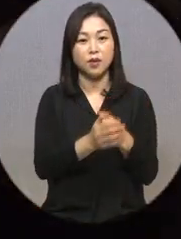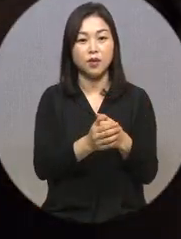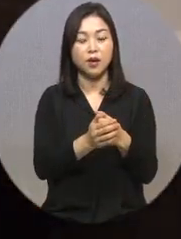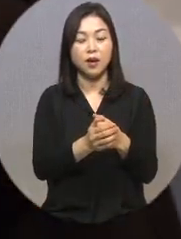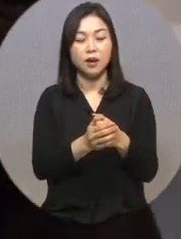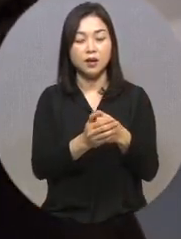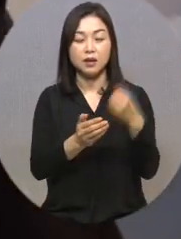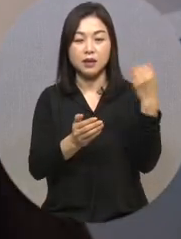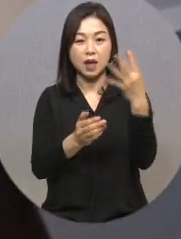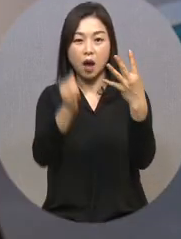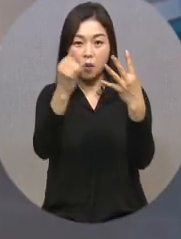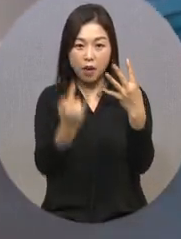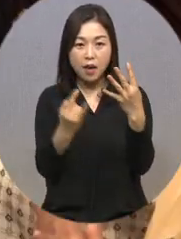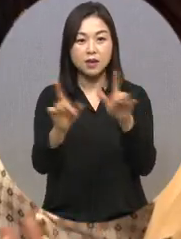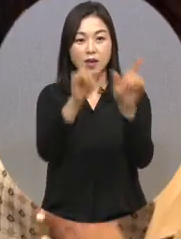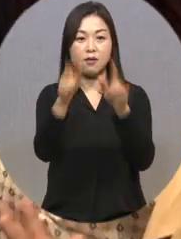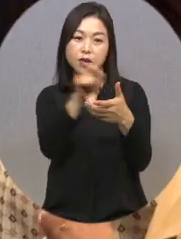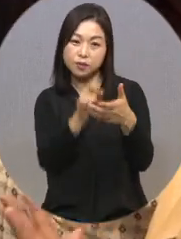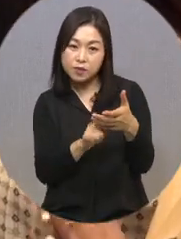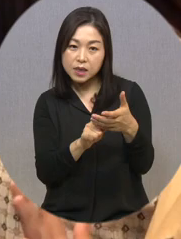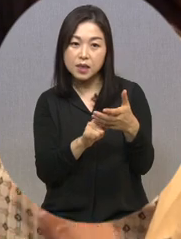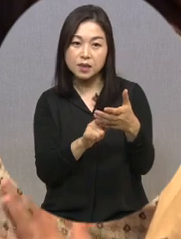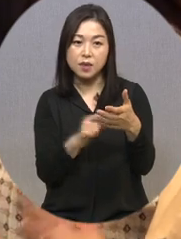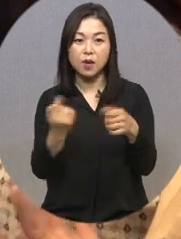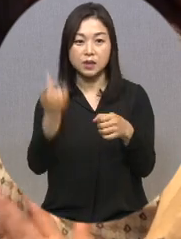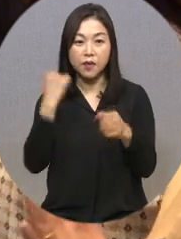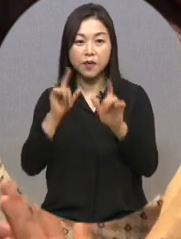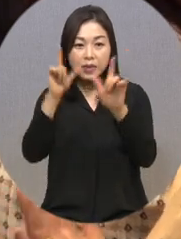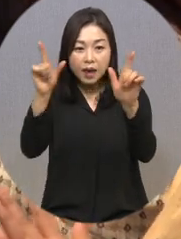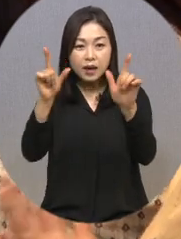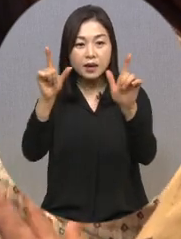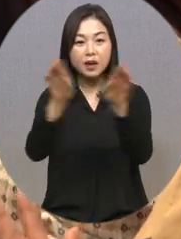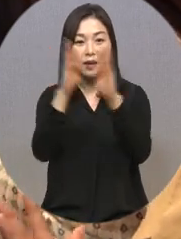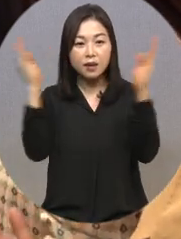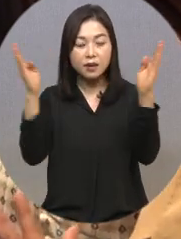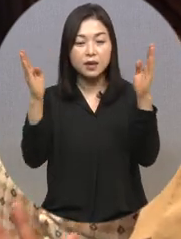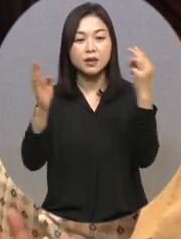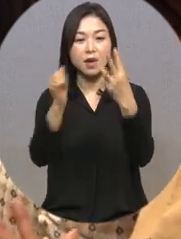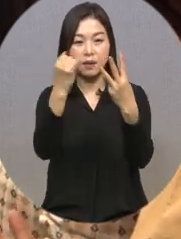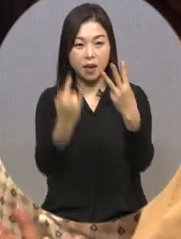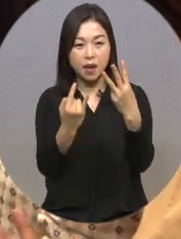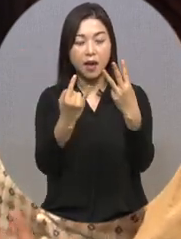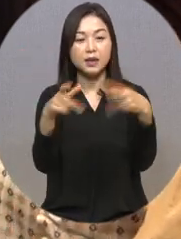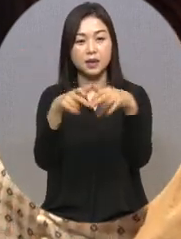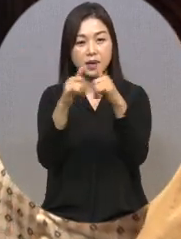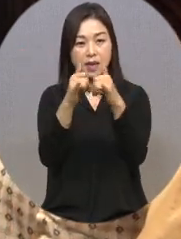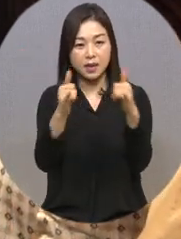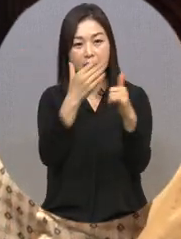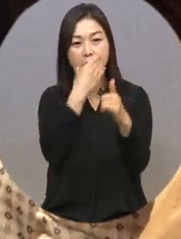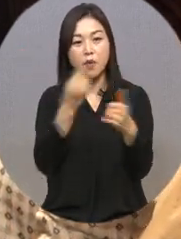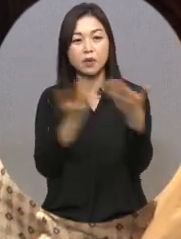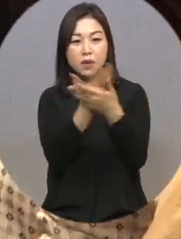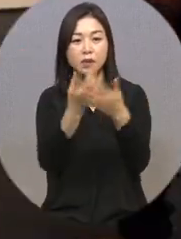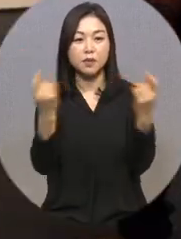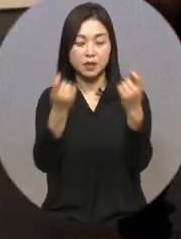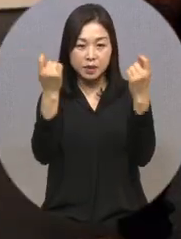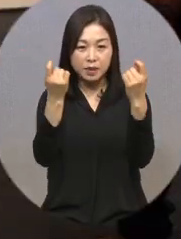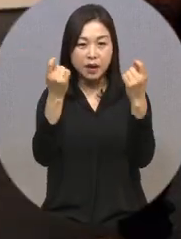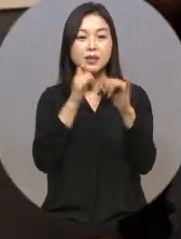공모전 시상식, 그리고 전날에 진행한 제3회 강원도 장애인 행복 나눔 페스티벌 시상식 또한 함께